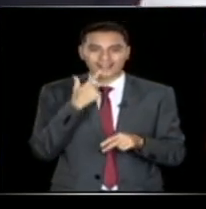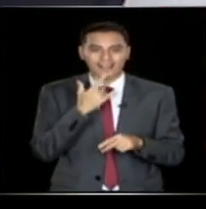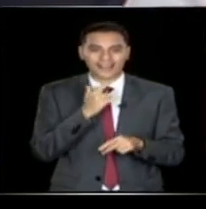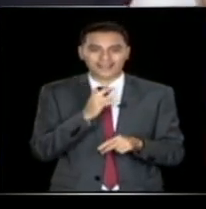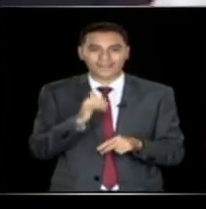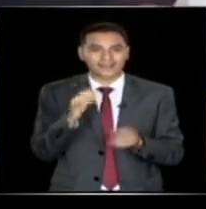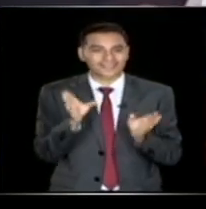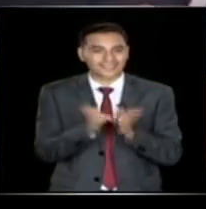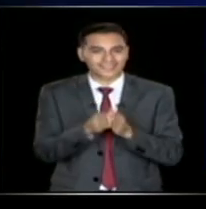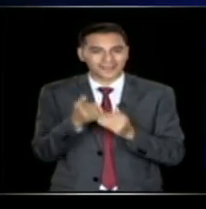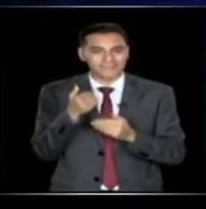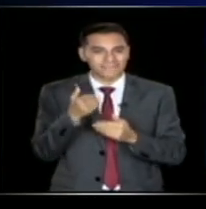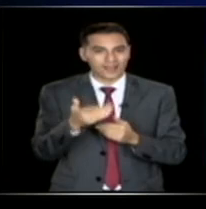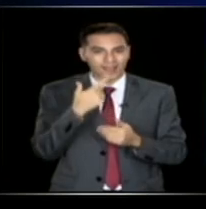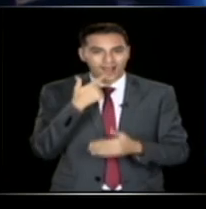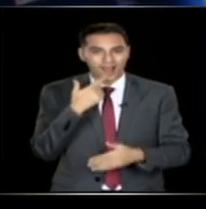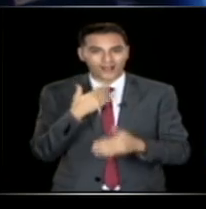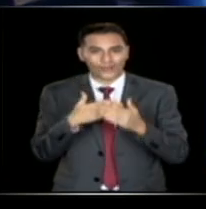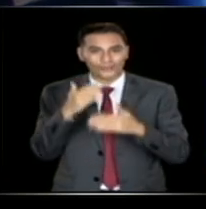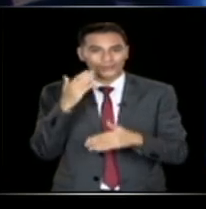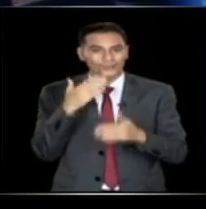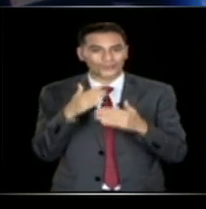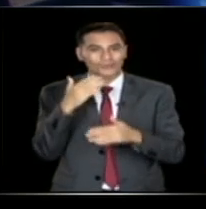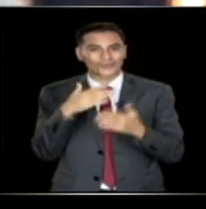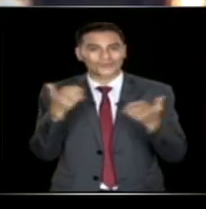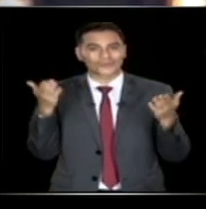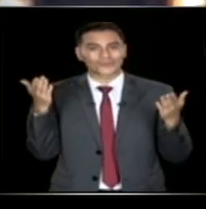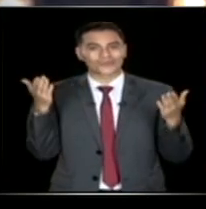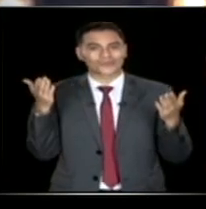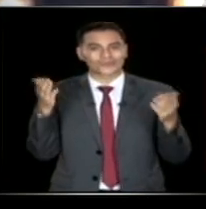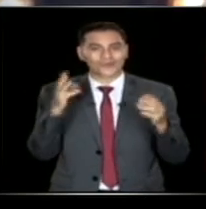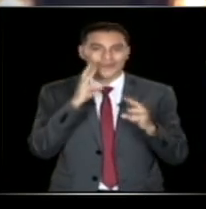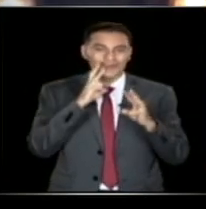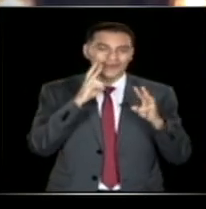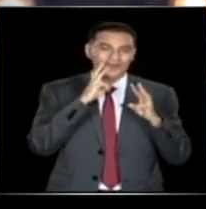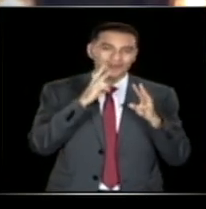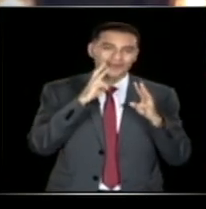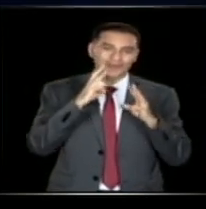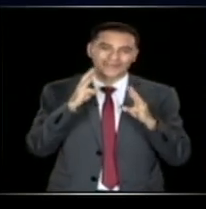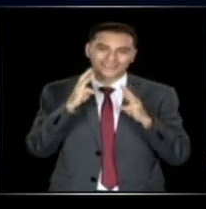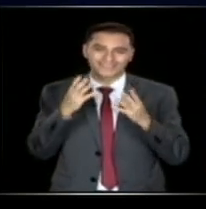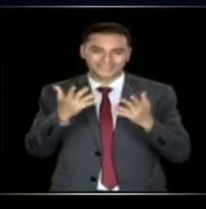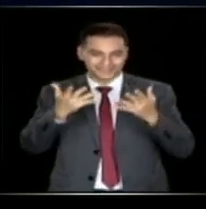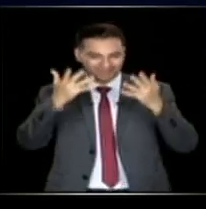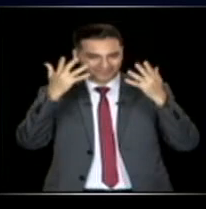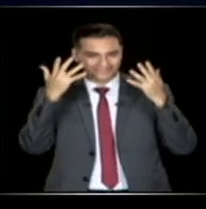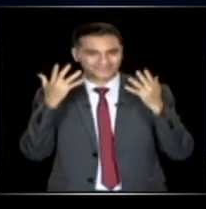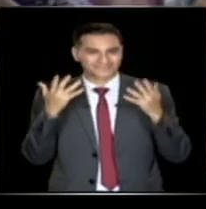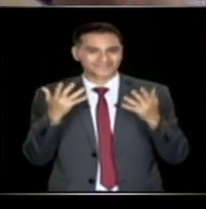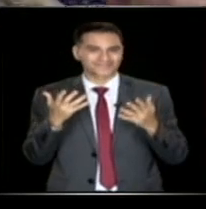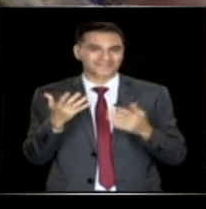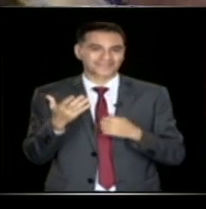وأفضل دايما جنبك على طول. واو واو.